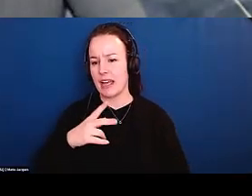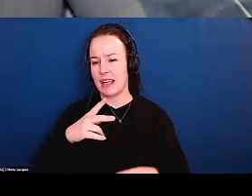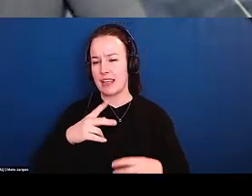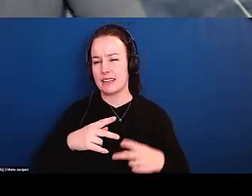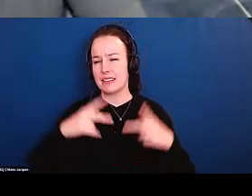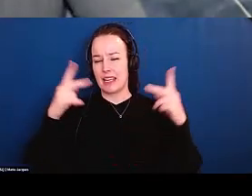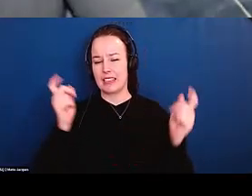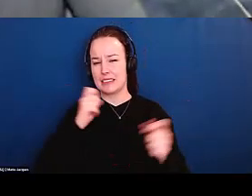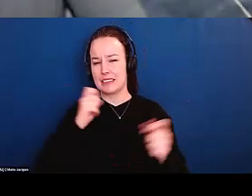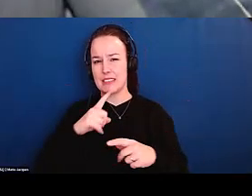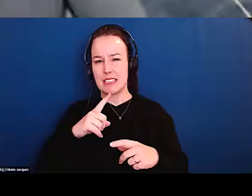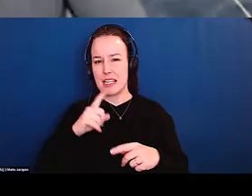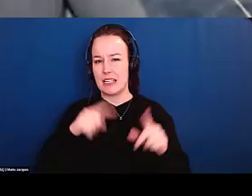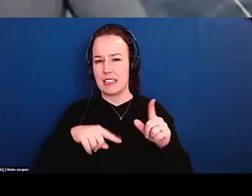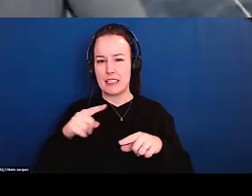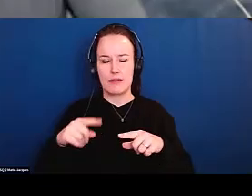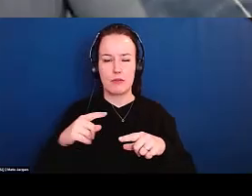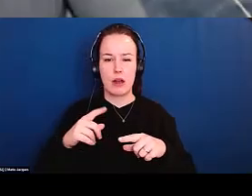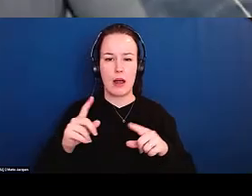difficile qu'on essayait